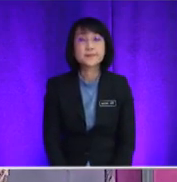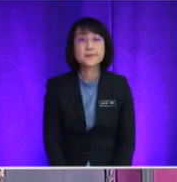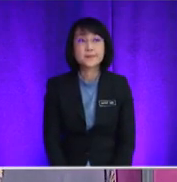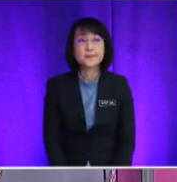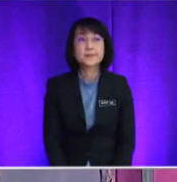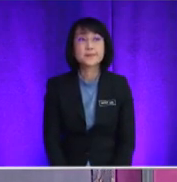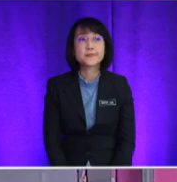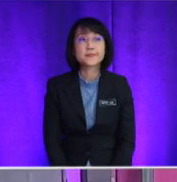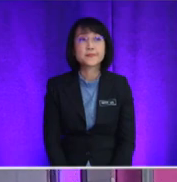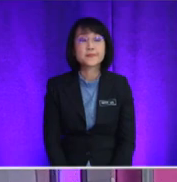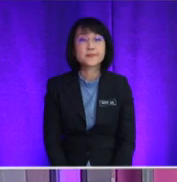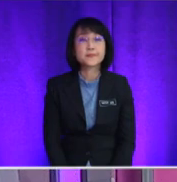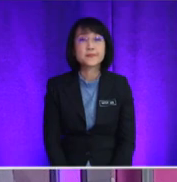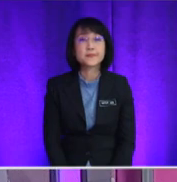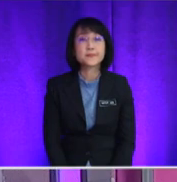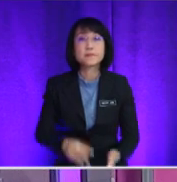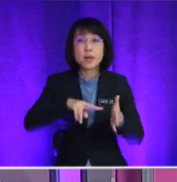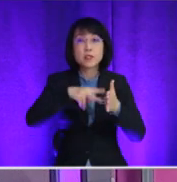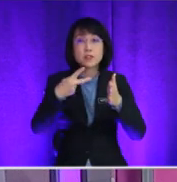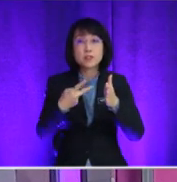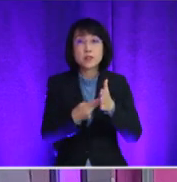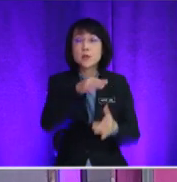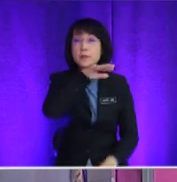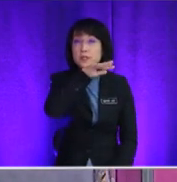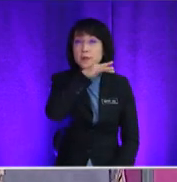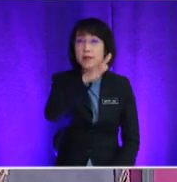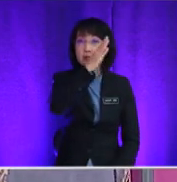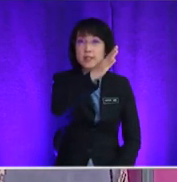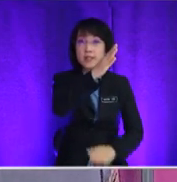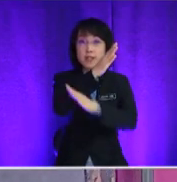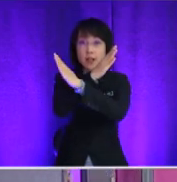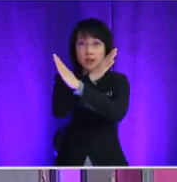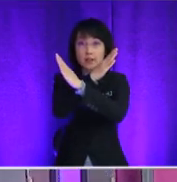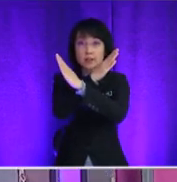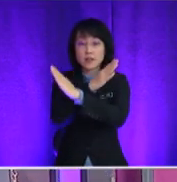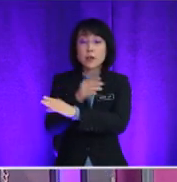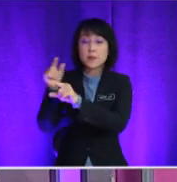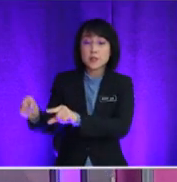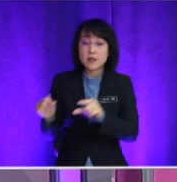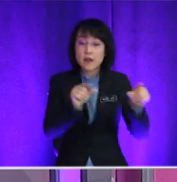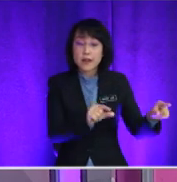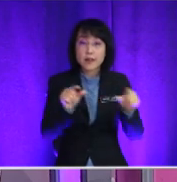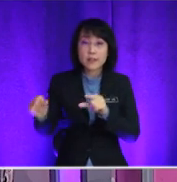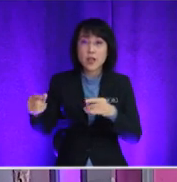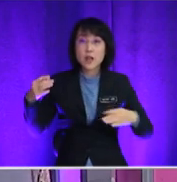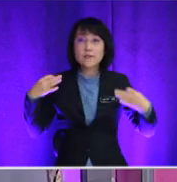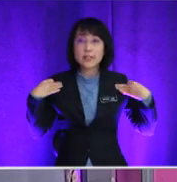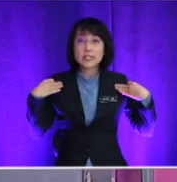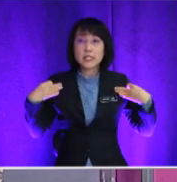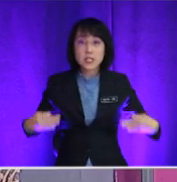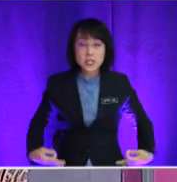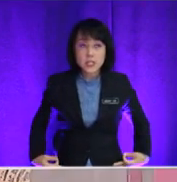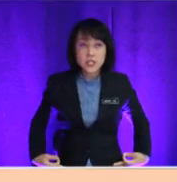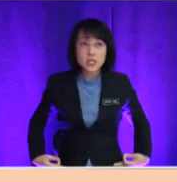mereka masuk pencemaran silang ialah pergerakan fisikeun atau pemindahan